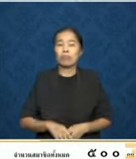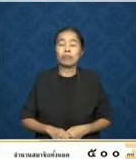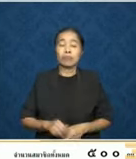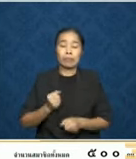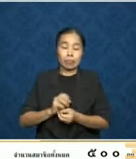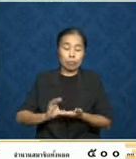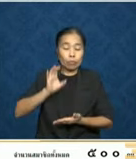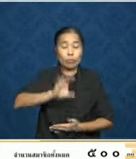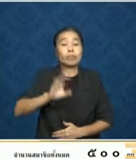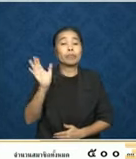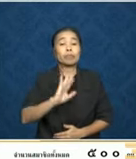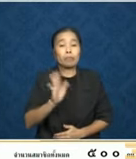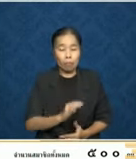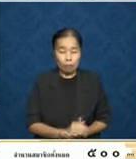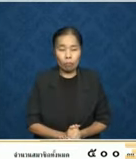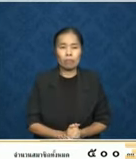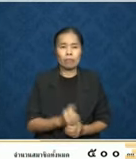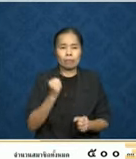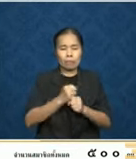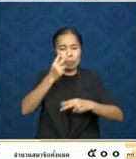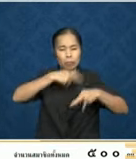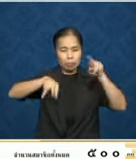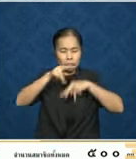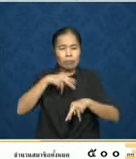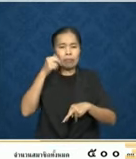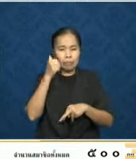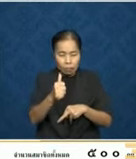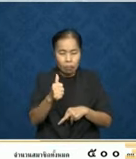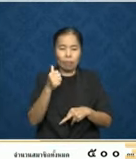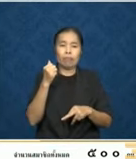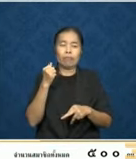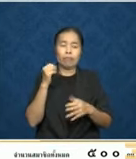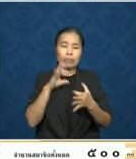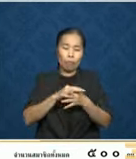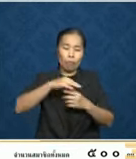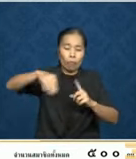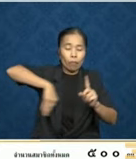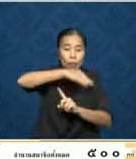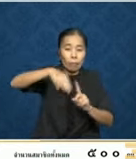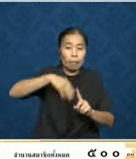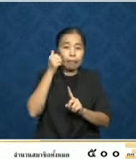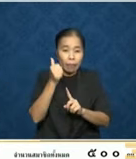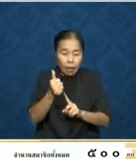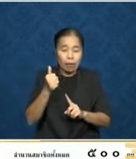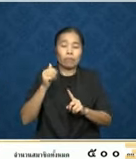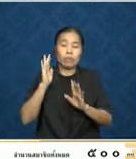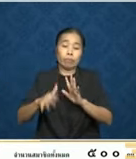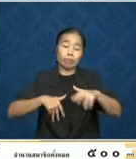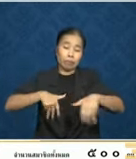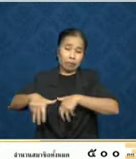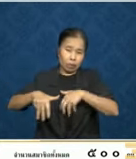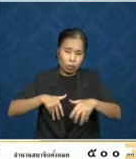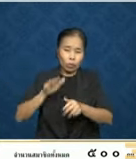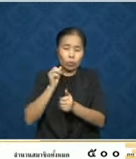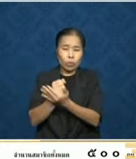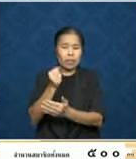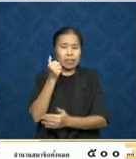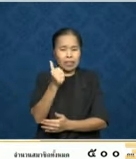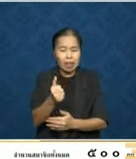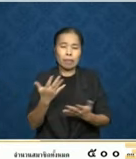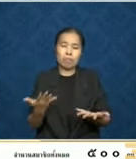การนี้สามารถควบคุมผลกระทบที่เกิดขึ้นทั้งสิ่งแวดล้อมและพี่น้องประชาชนได้เป็นอย่างดีนะ